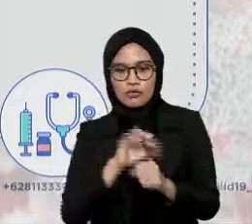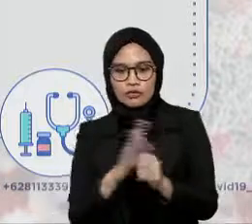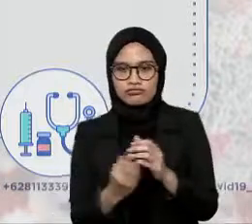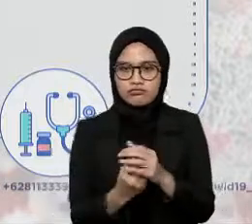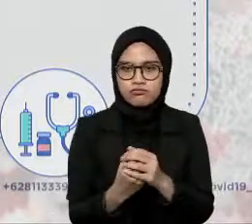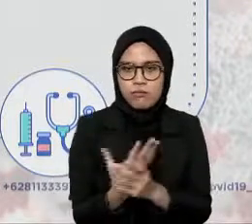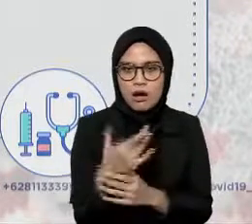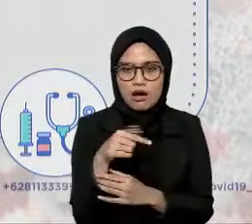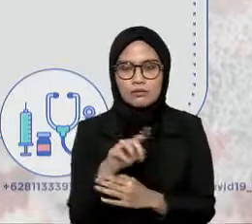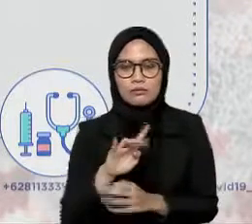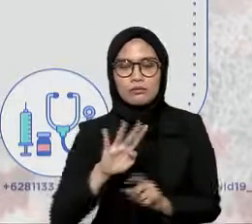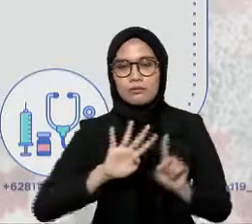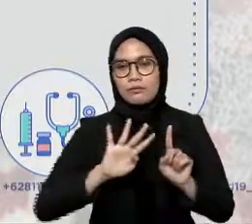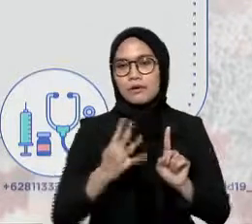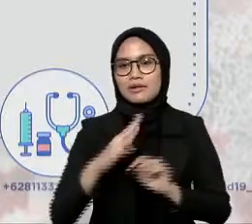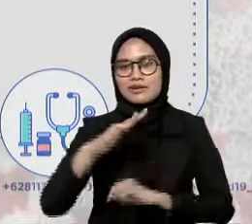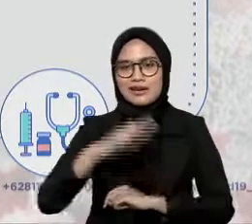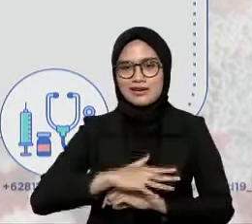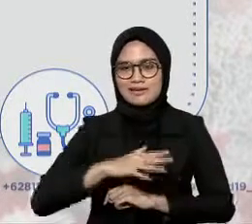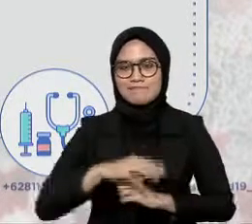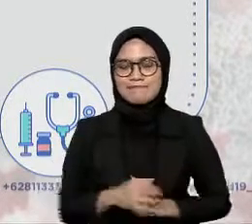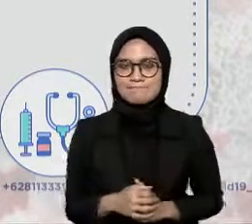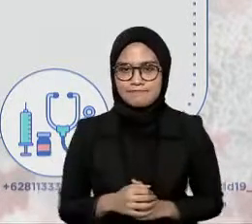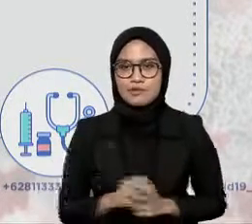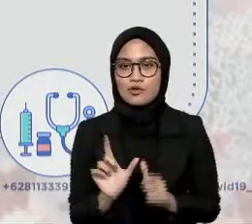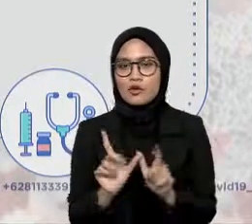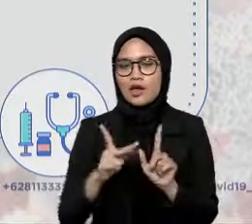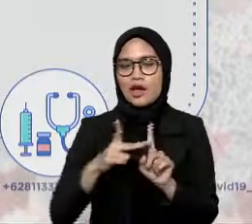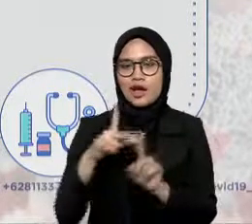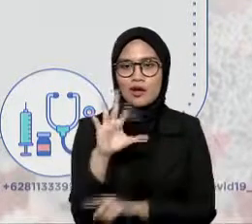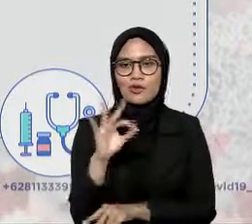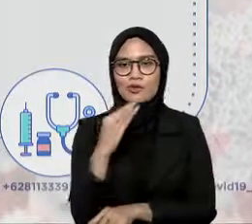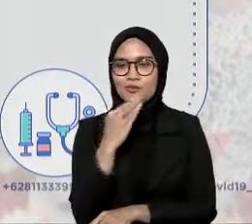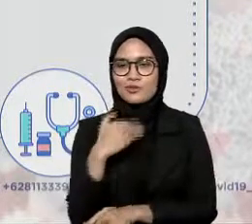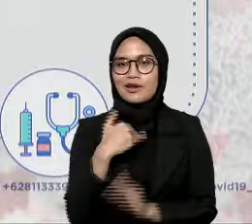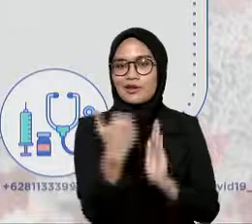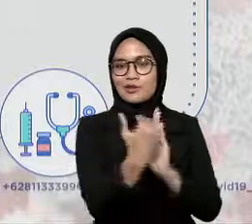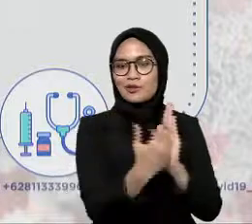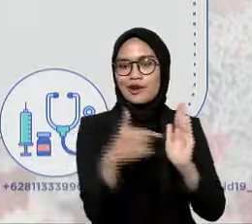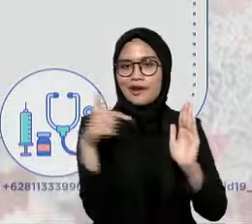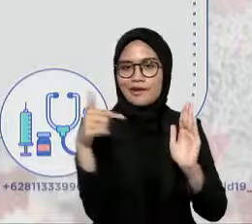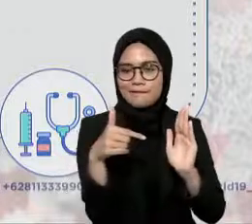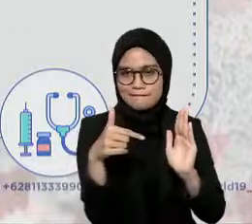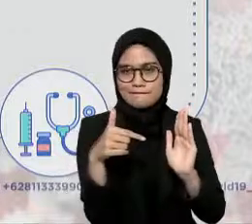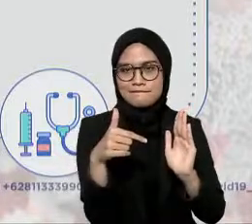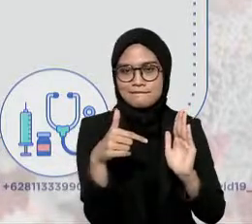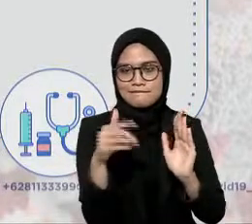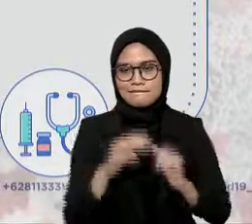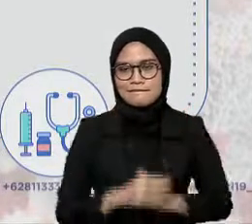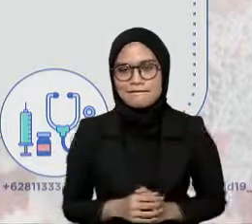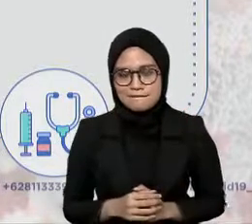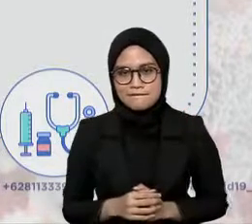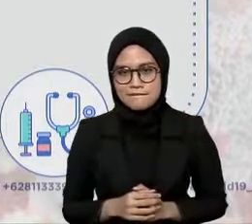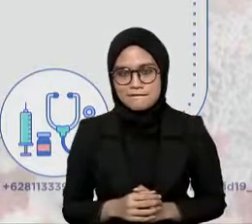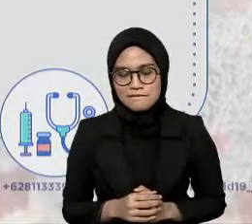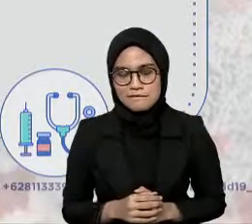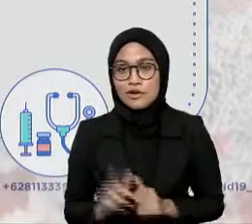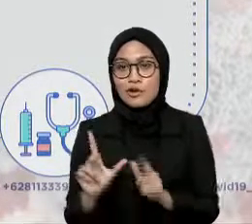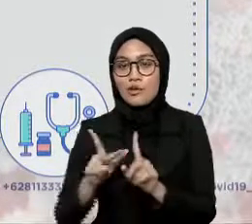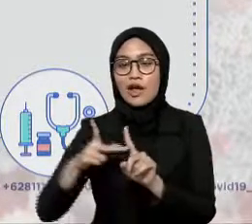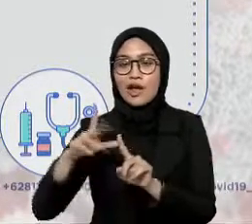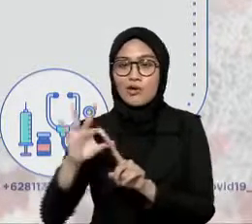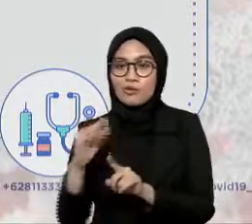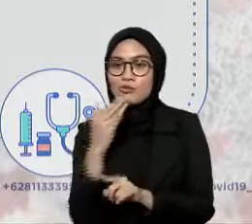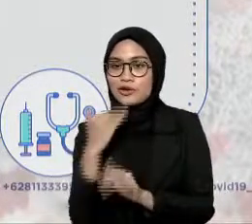WHO menuangkan hal tersebut dalam rekomendasinya dengan catatan durasi ini perlu disesuaikan dengan kondisi